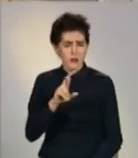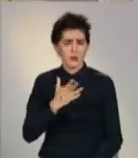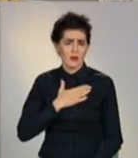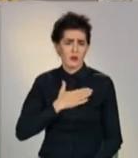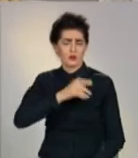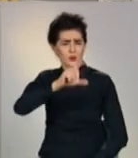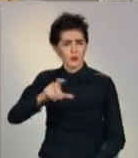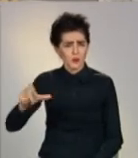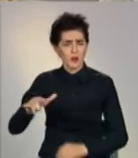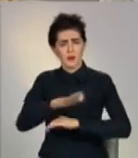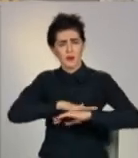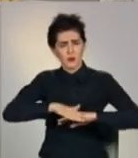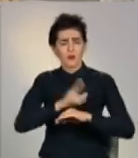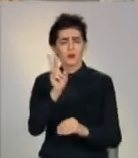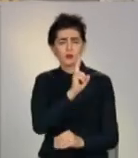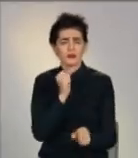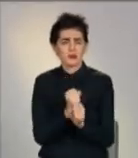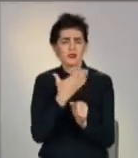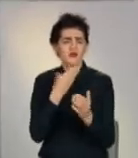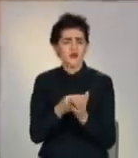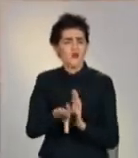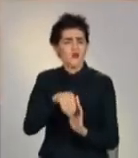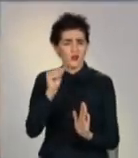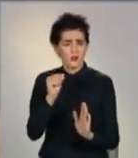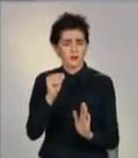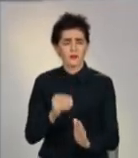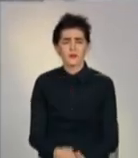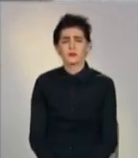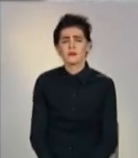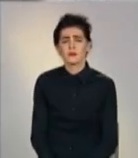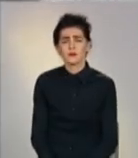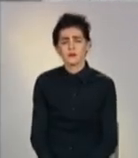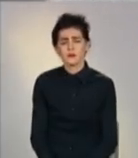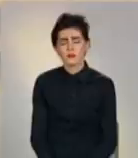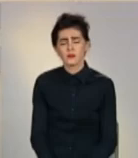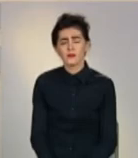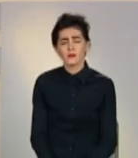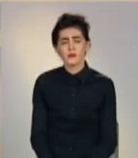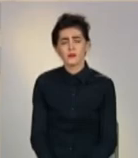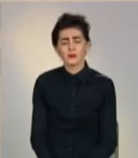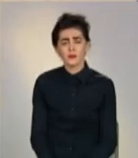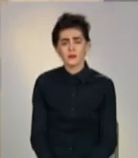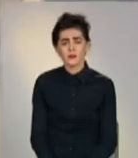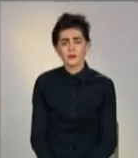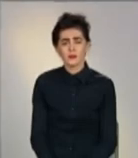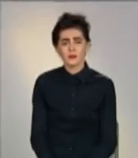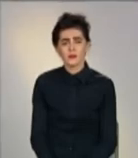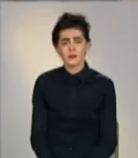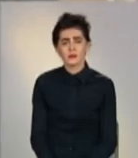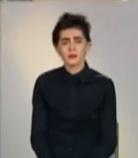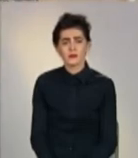жителей, которые сделали свой выбор. Олександр Котельников, Ганна Чула, Максим Запорожець, телеканал «Донбас».